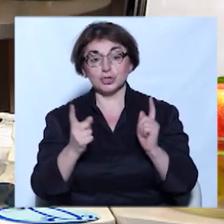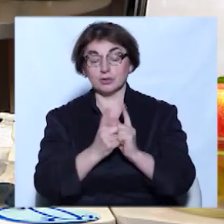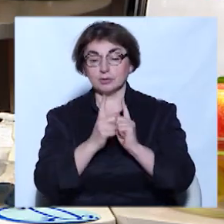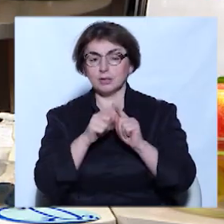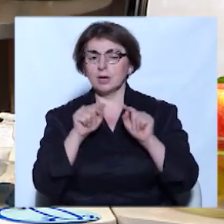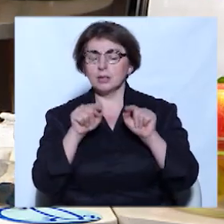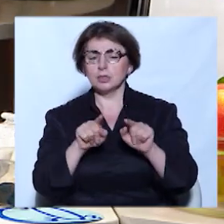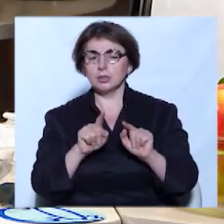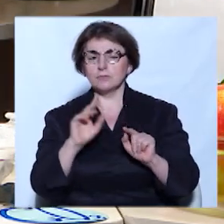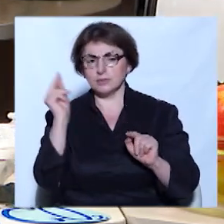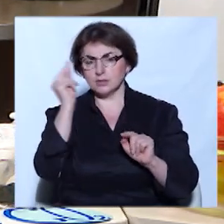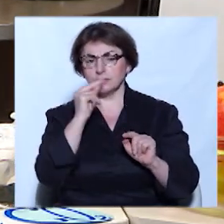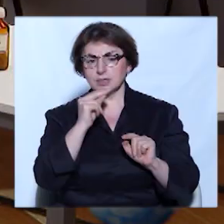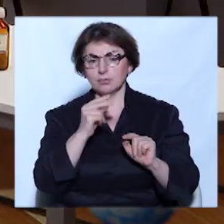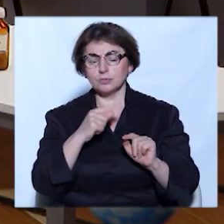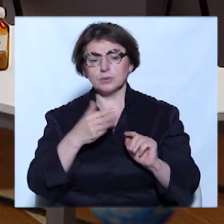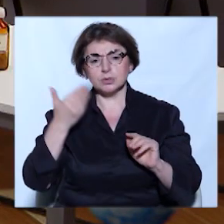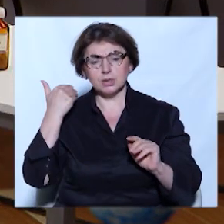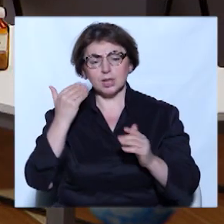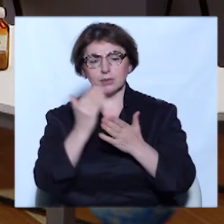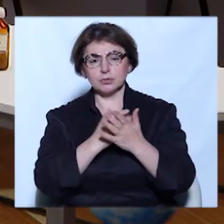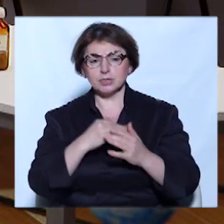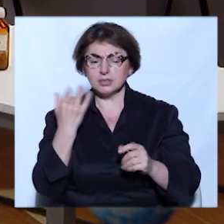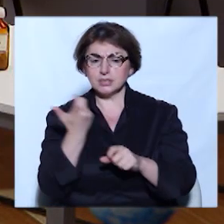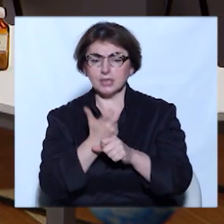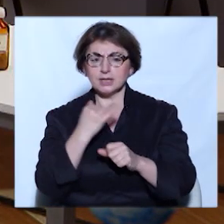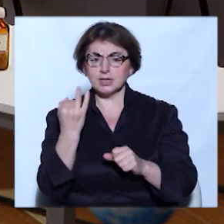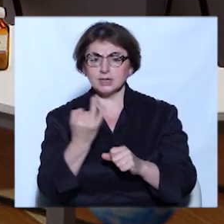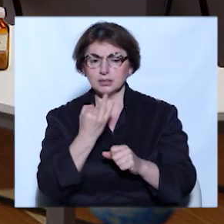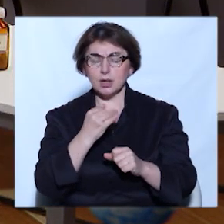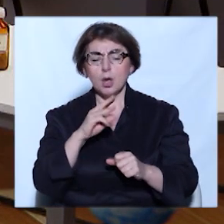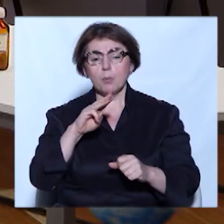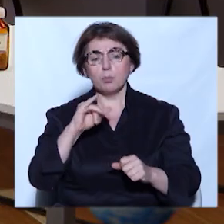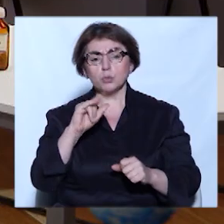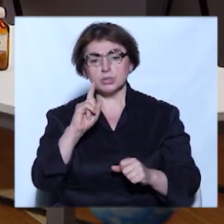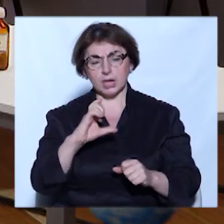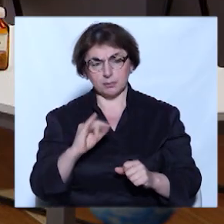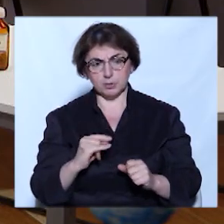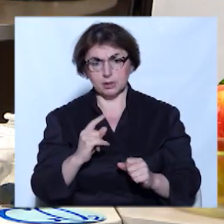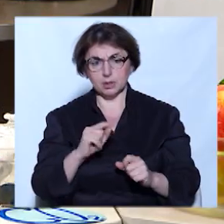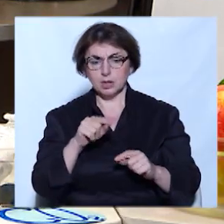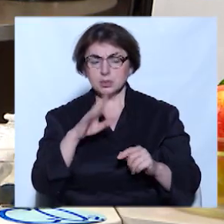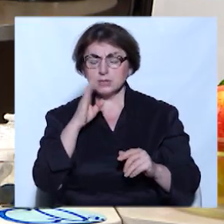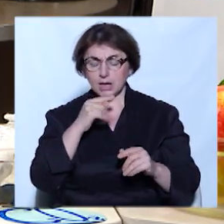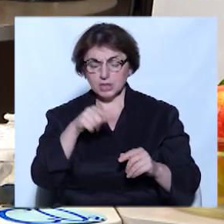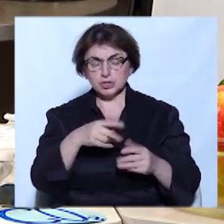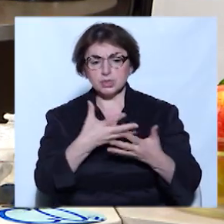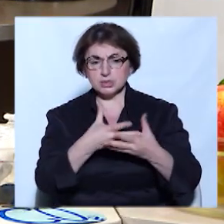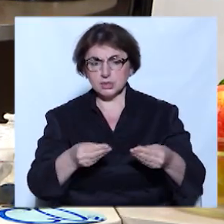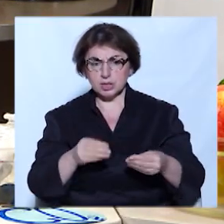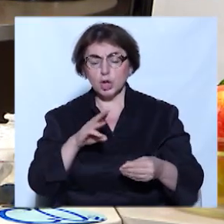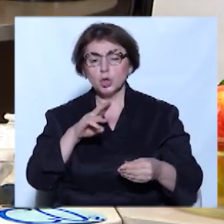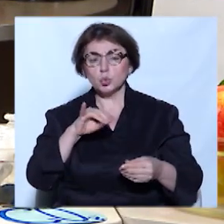ეხებოდა. წინა გაკვეთილზე ჩვენ გავიარეთ ძალიან საინტერესო ნივთიერებები, ფუძეები. კონკრეტულად წყალში ხსნად ფუძეებს